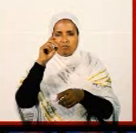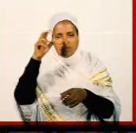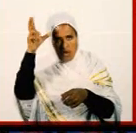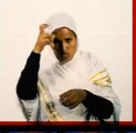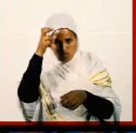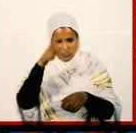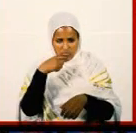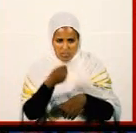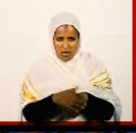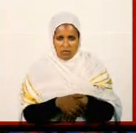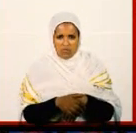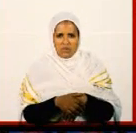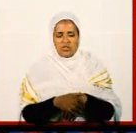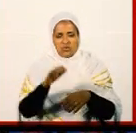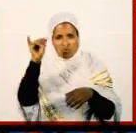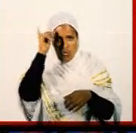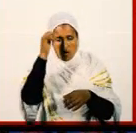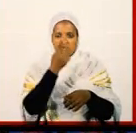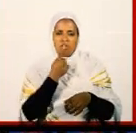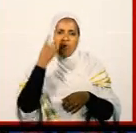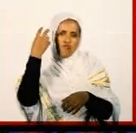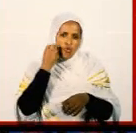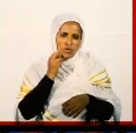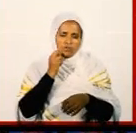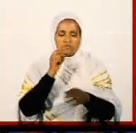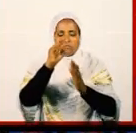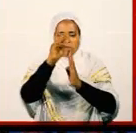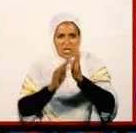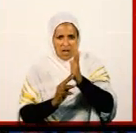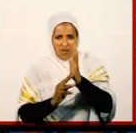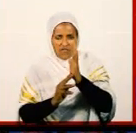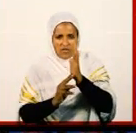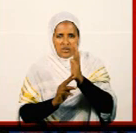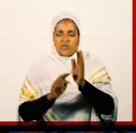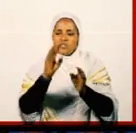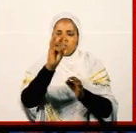ምዕራፍ 67 ከቁጥር 11 ላይ